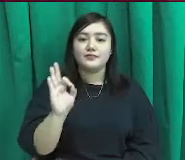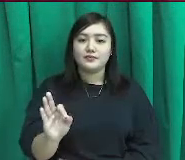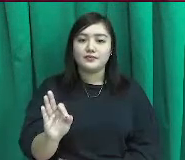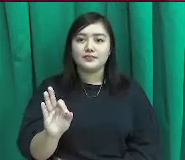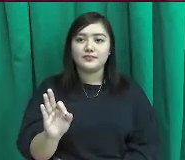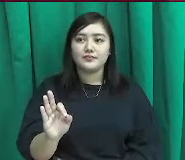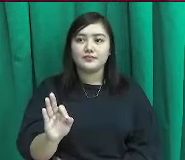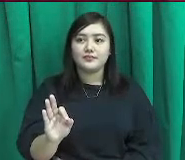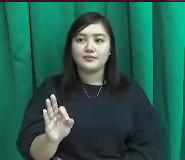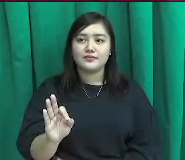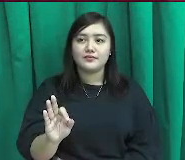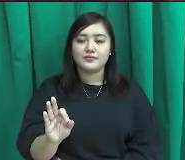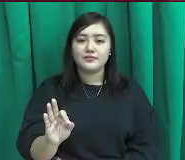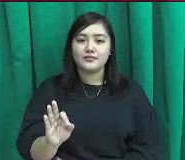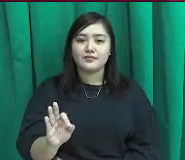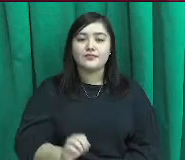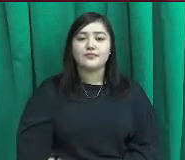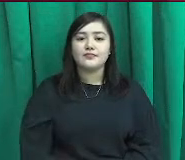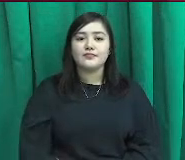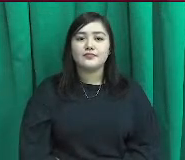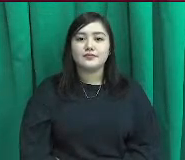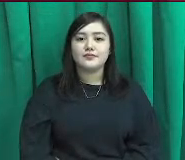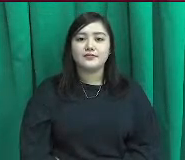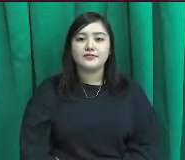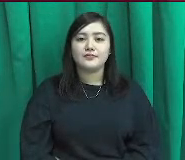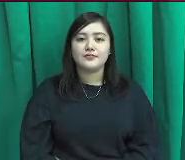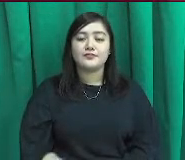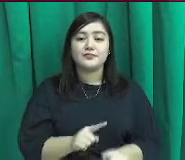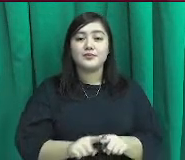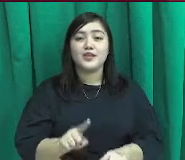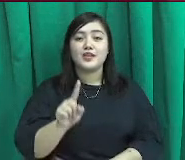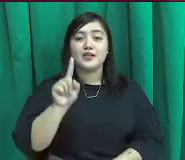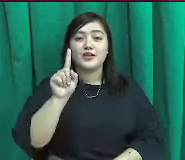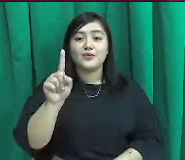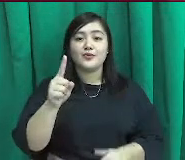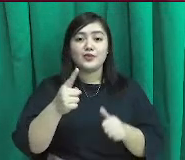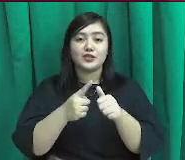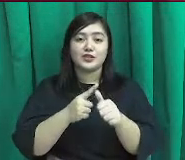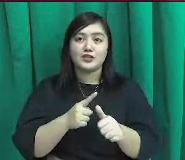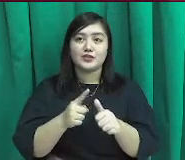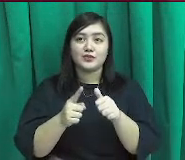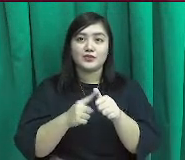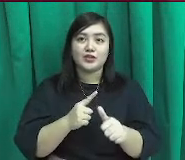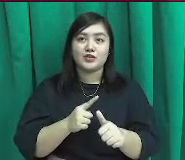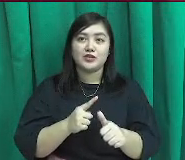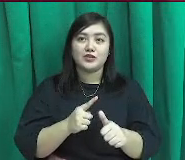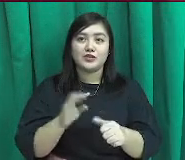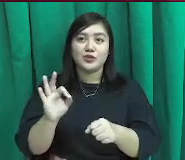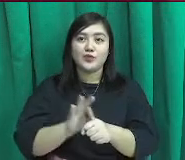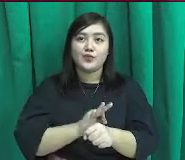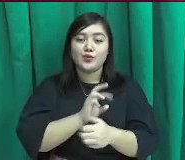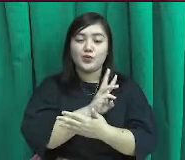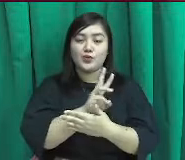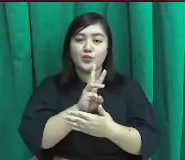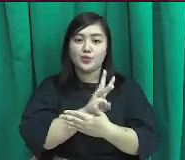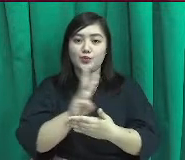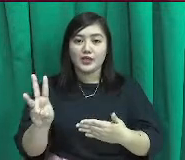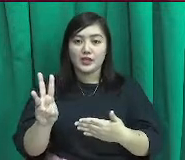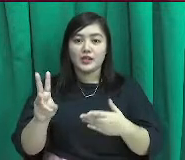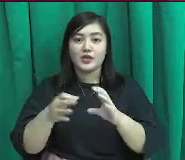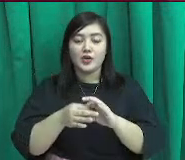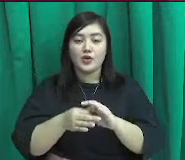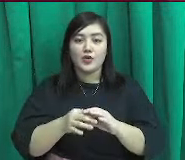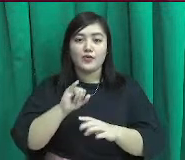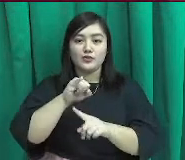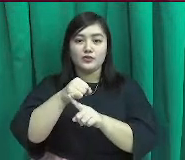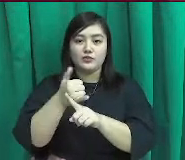week of the month of July. So natapos na ngayon, nasa weekend na tayo ngayon ng first week ng